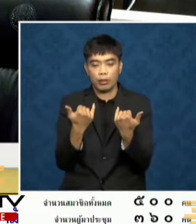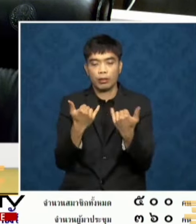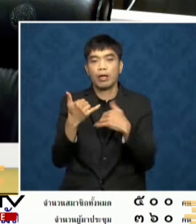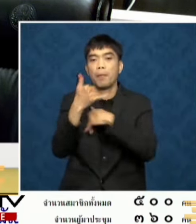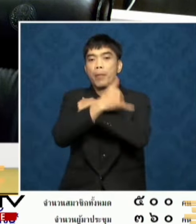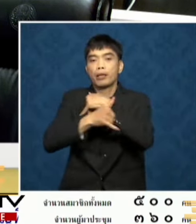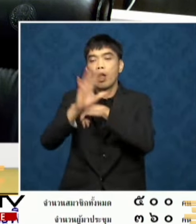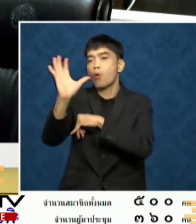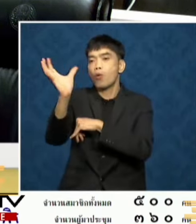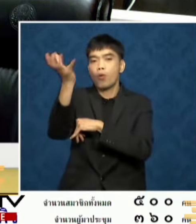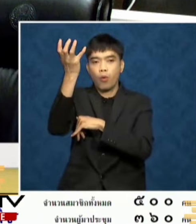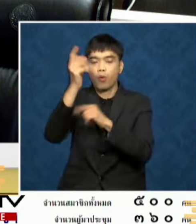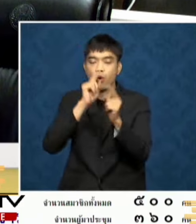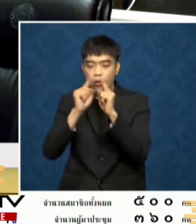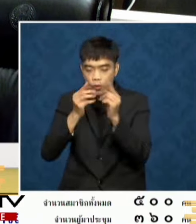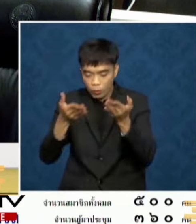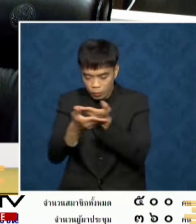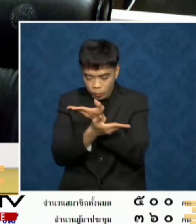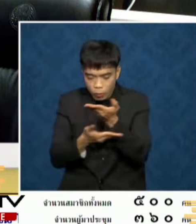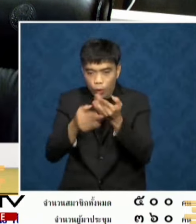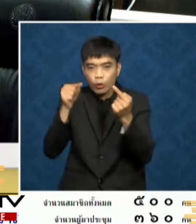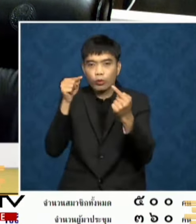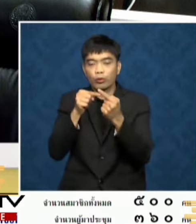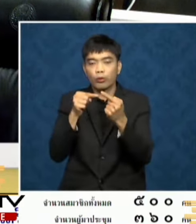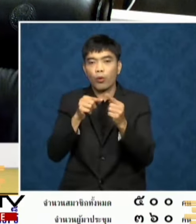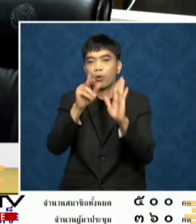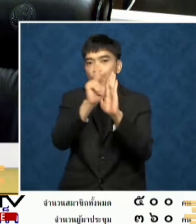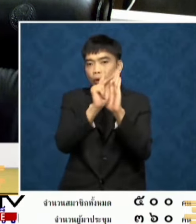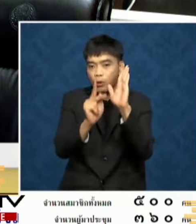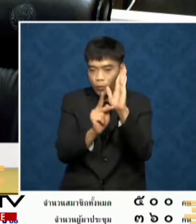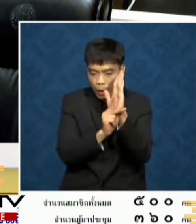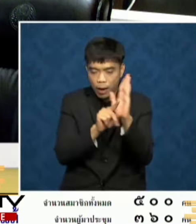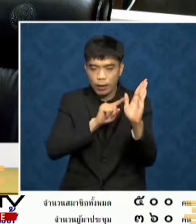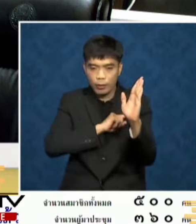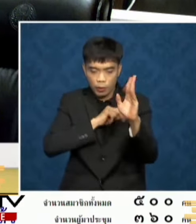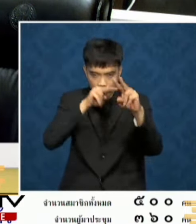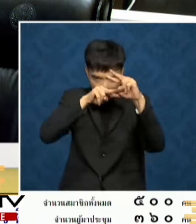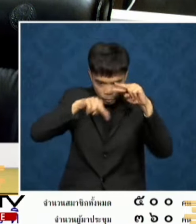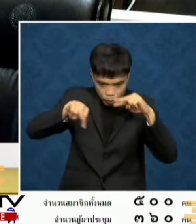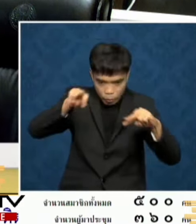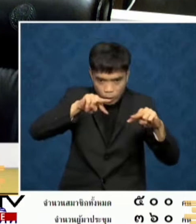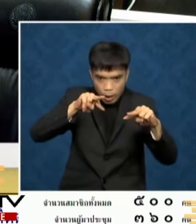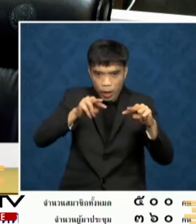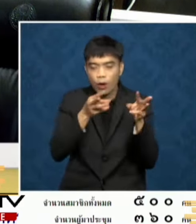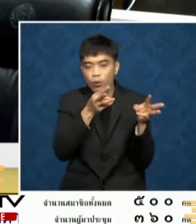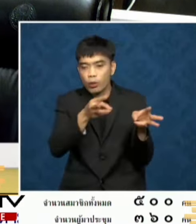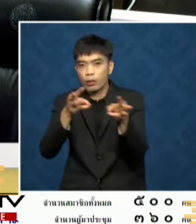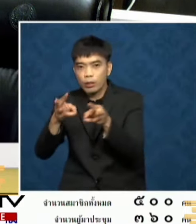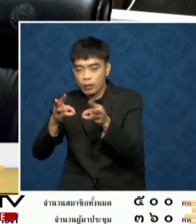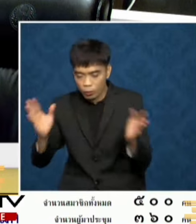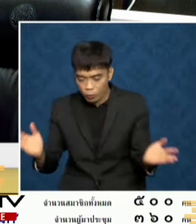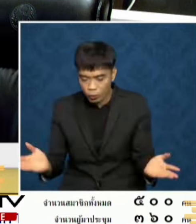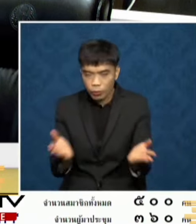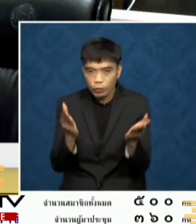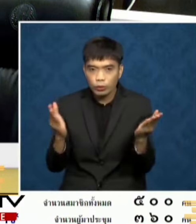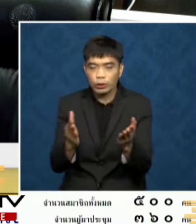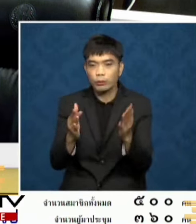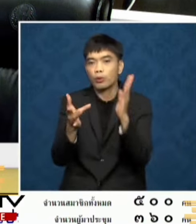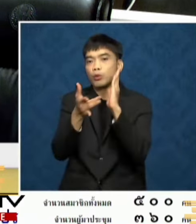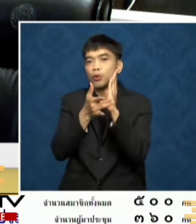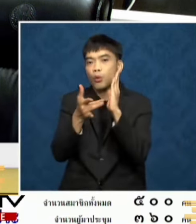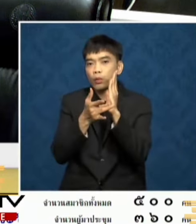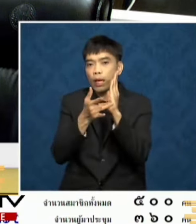เริ่มถกเถียงหารือในเรื่องของข้อกฎหมายที่นอกจากการกำกับดูแลแล้วยังมีในเรื่องของมาตรการการส่งเสริมเทคโนโลยี AI ด้ว